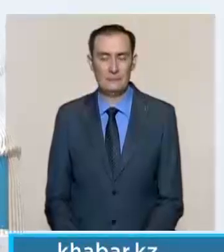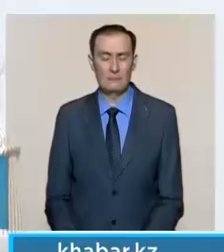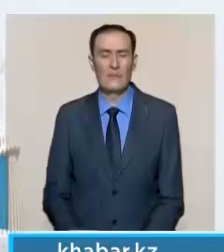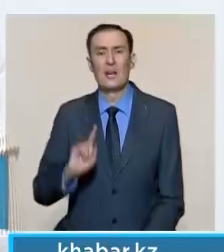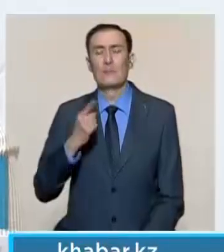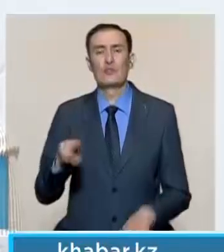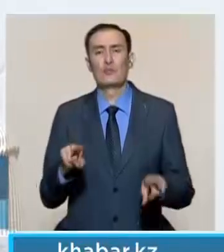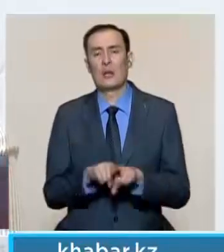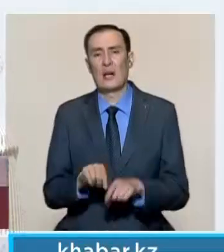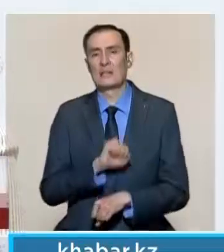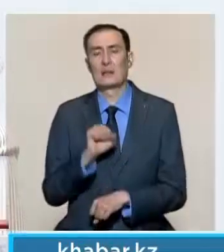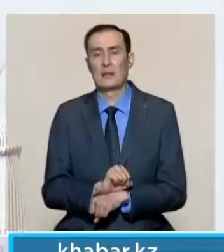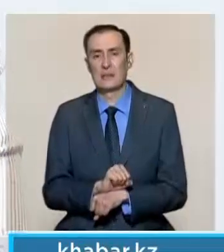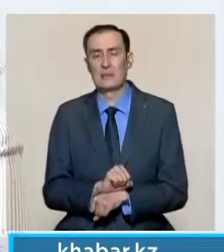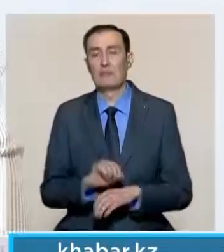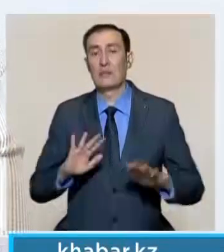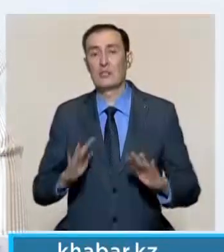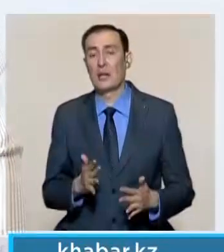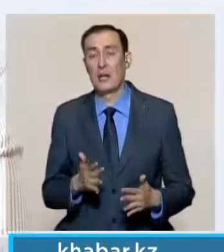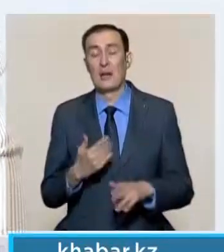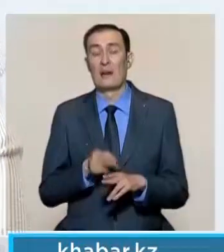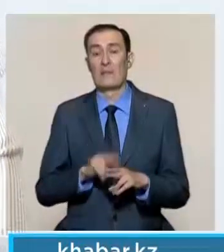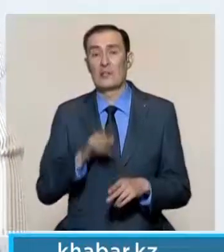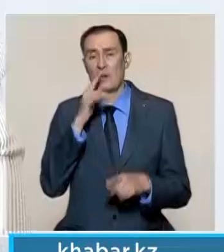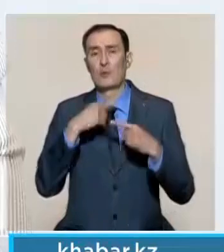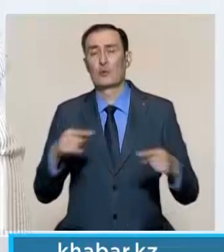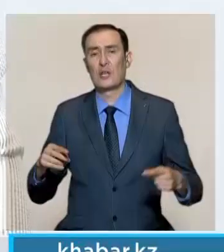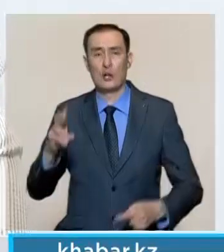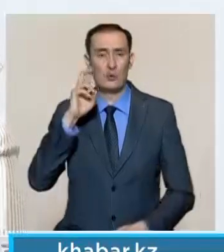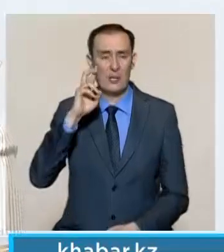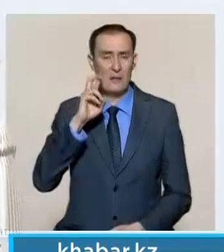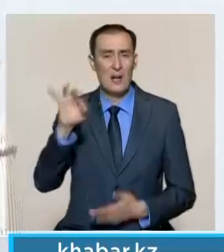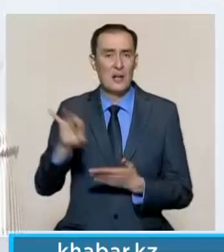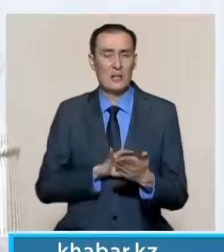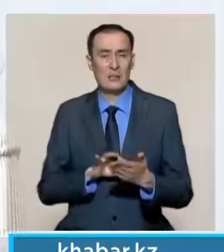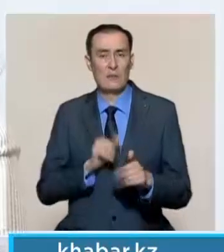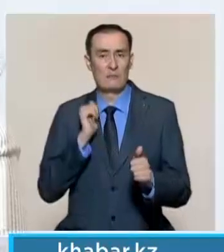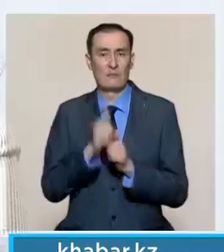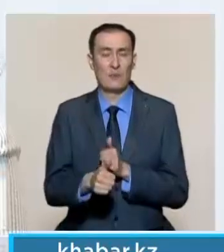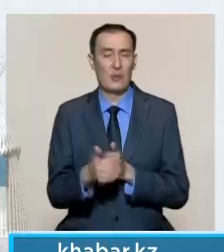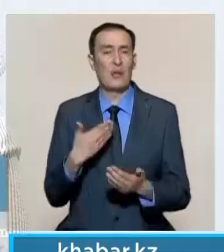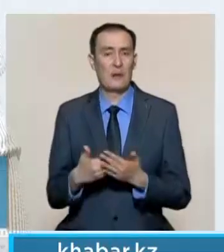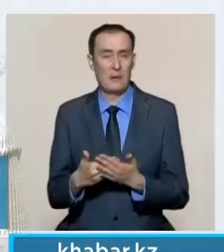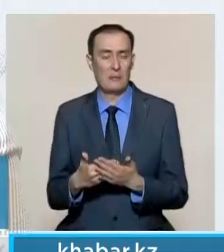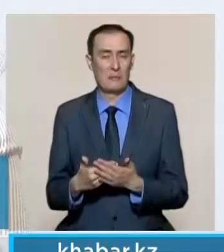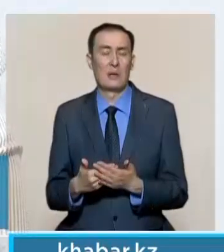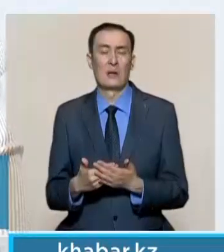Почему такая стагнация произошла? Ведь в это же время другие страны резко вышли вперед. Ну, например,